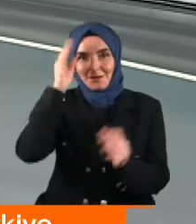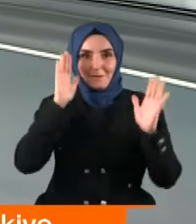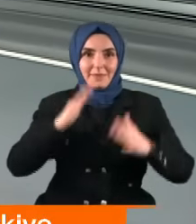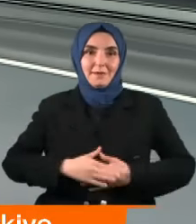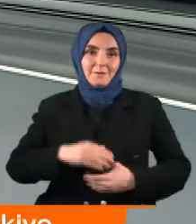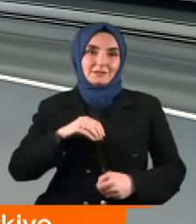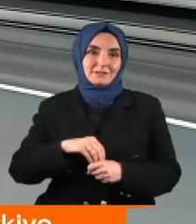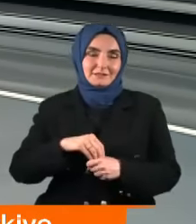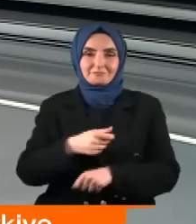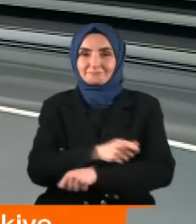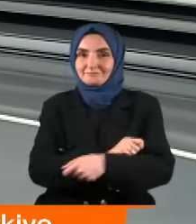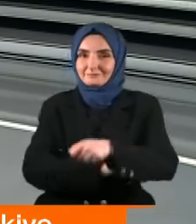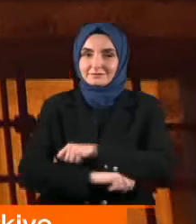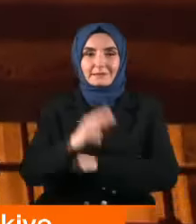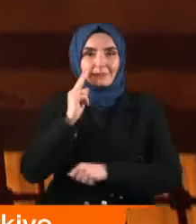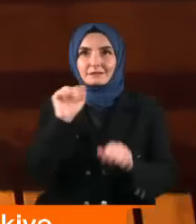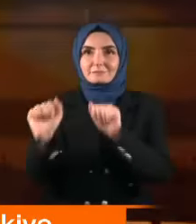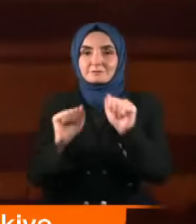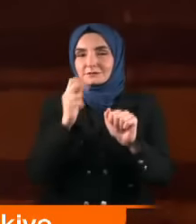temizlendi.